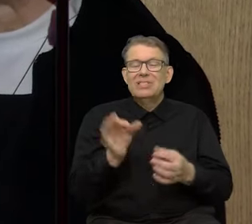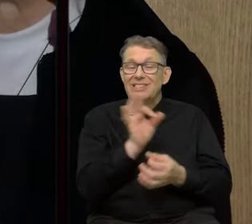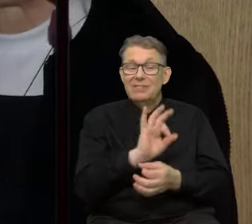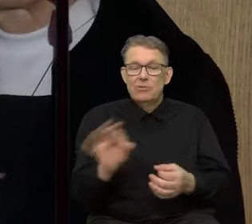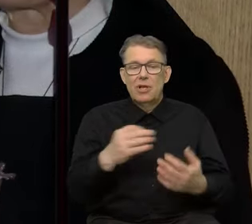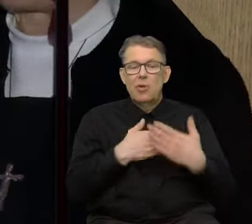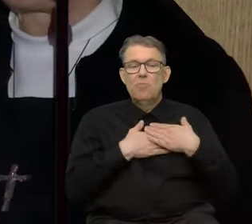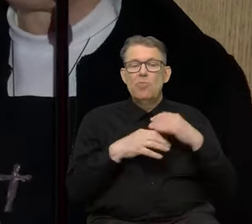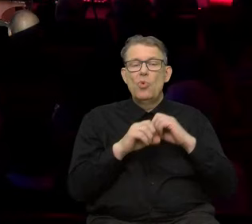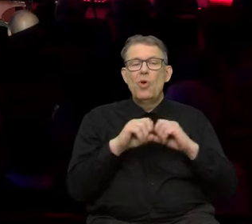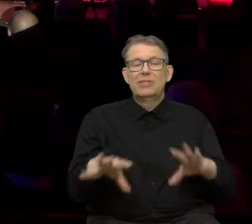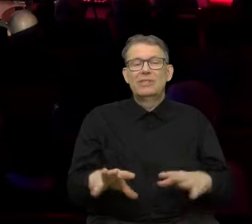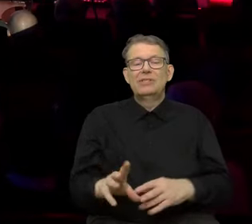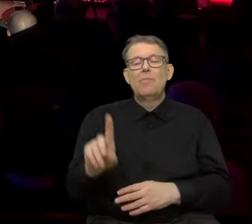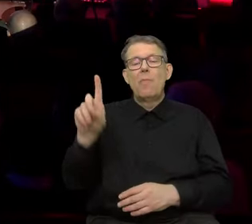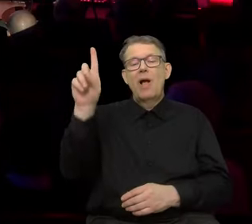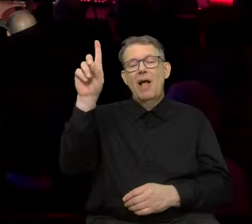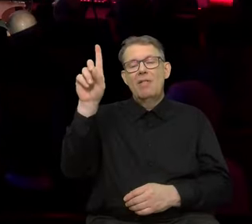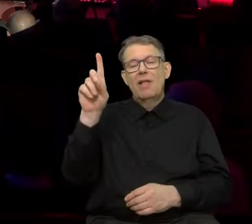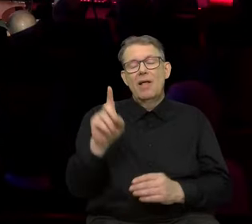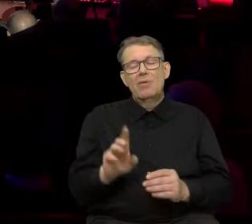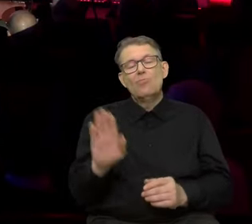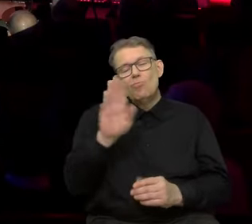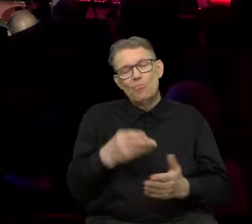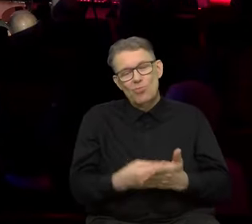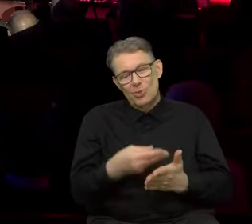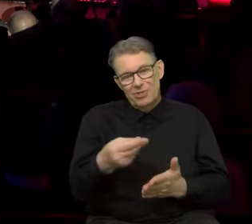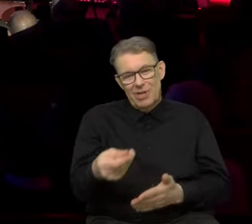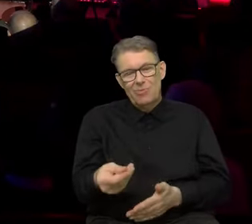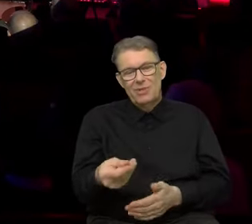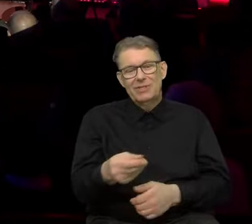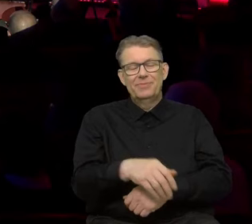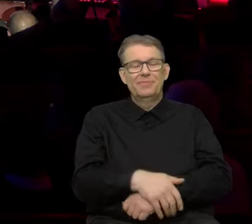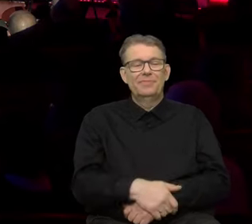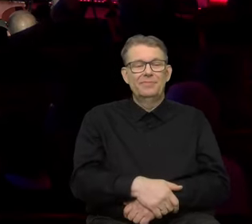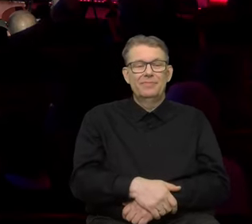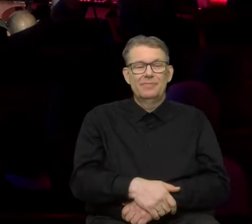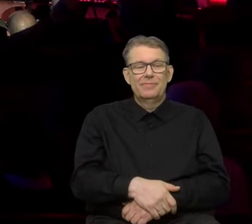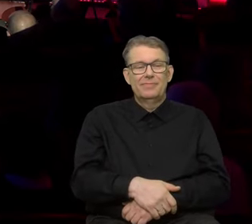o miłosierdziu Pana. Zapytać.